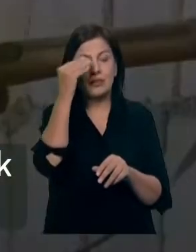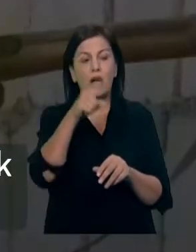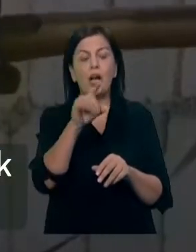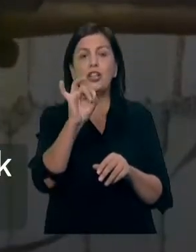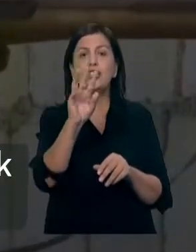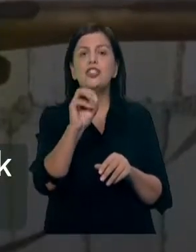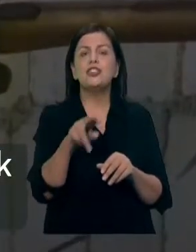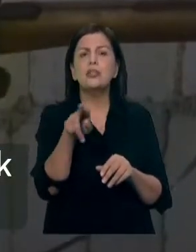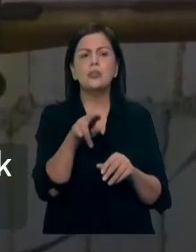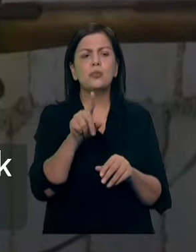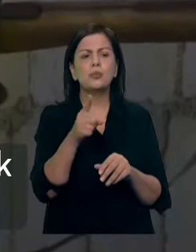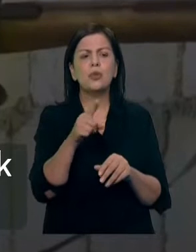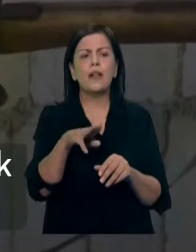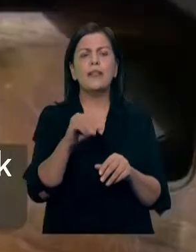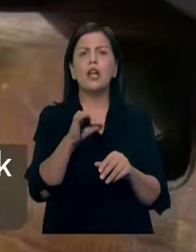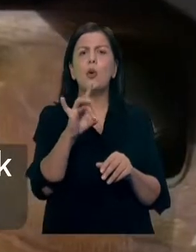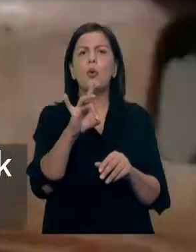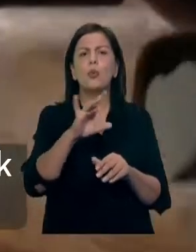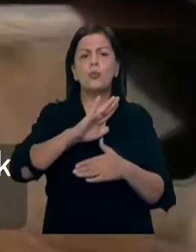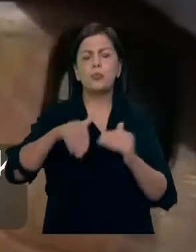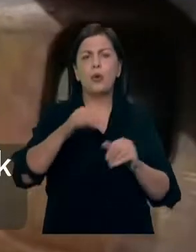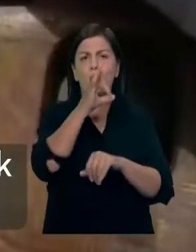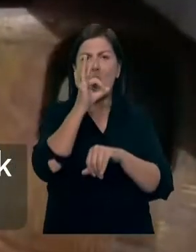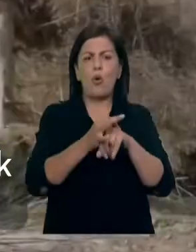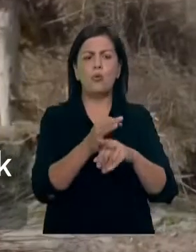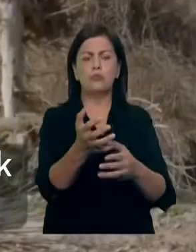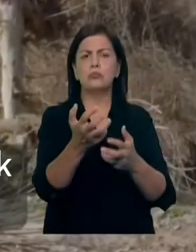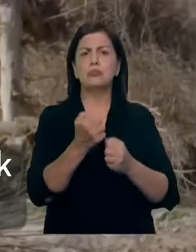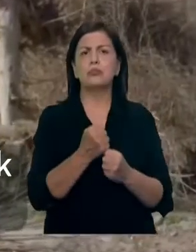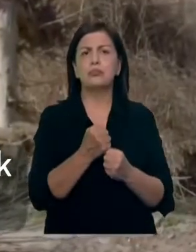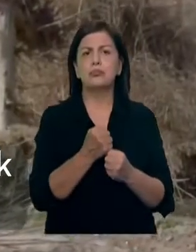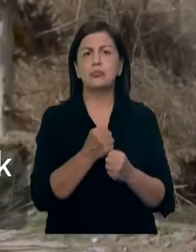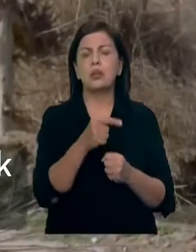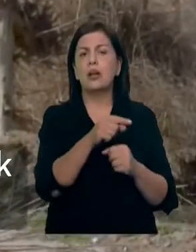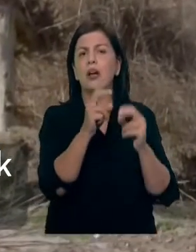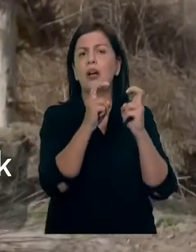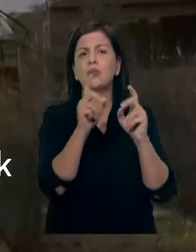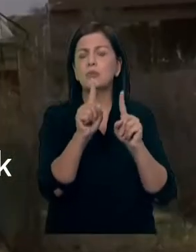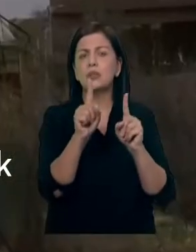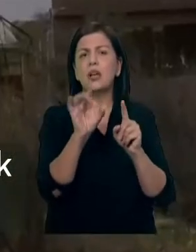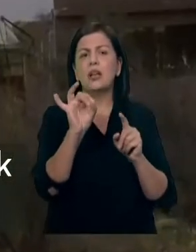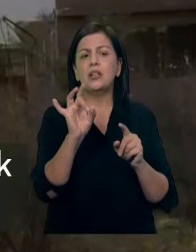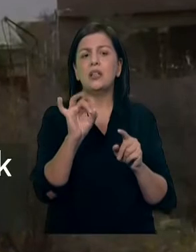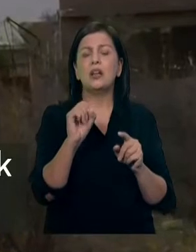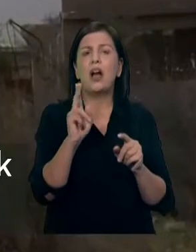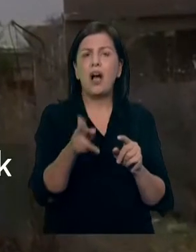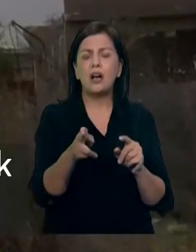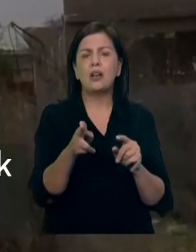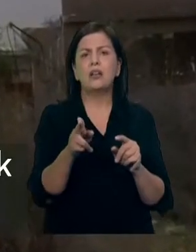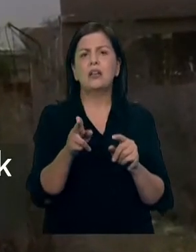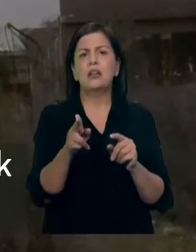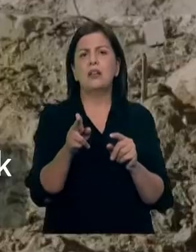terror aktarı törətdikdən sonra məsuliyyəti öz üzərinə götürür? Dırnaqarası İraq-Şam İslam Dövləti Xorasan